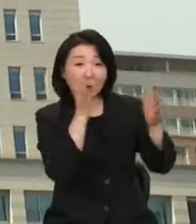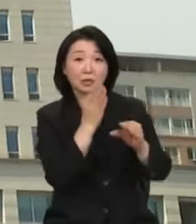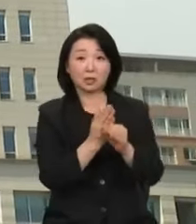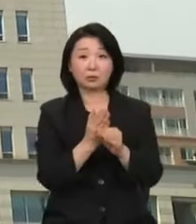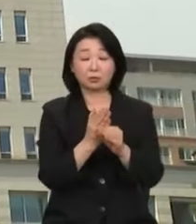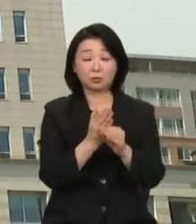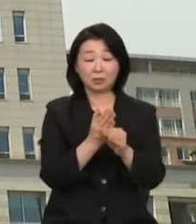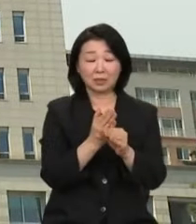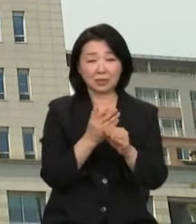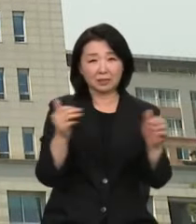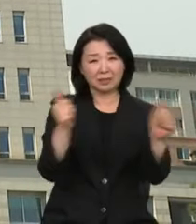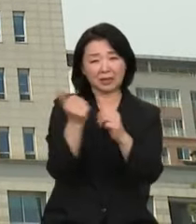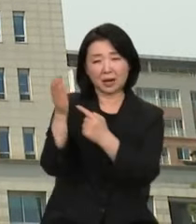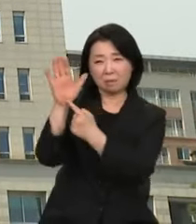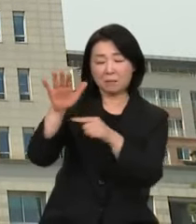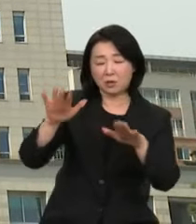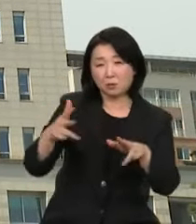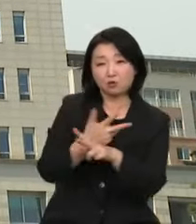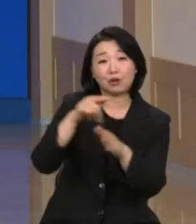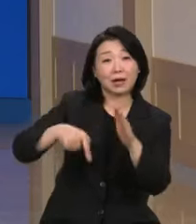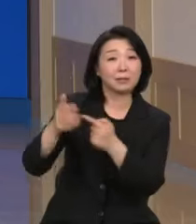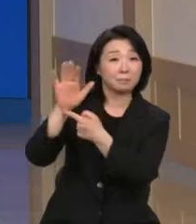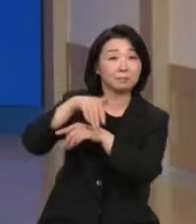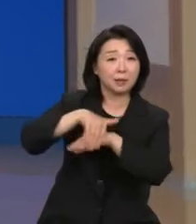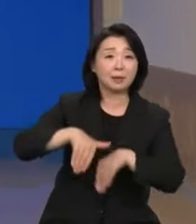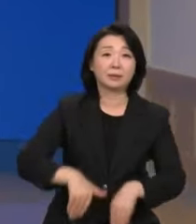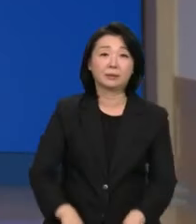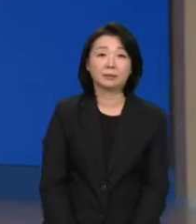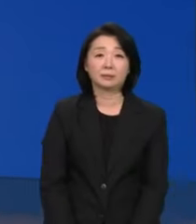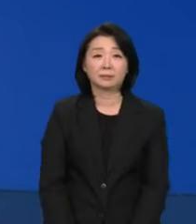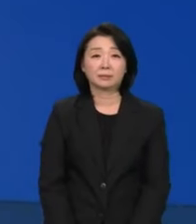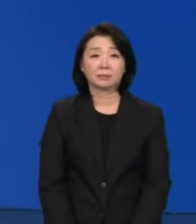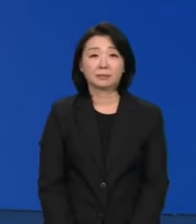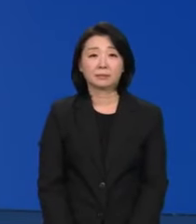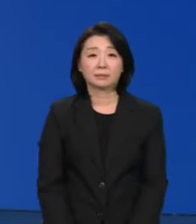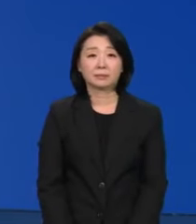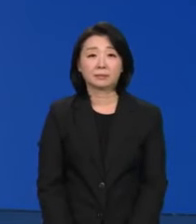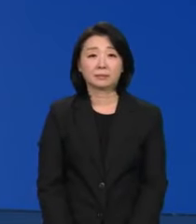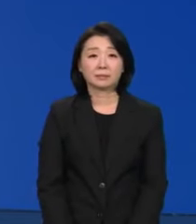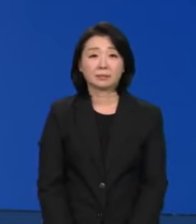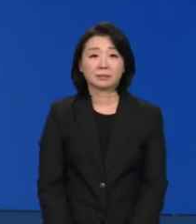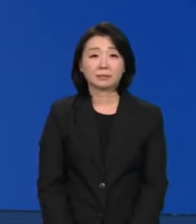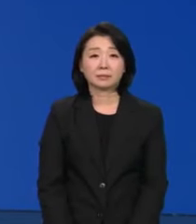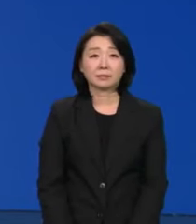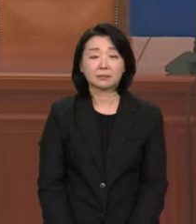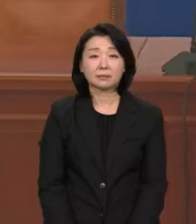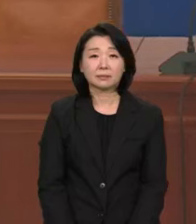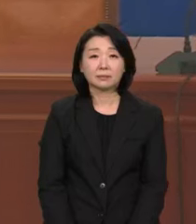발표가 이번 주를 넘기지 않을 거란 전망이 나옵니다. JTBC 배양진입니다.